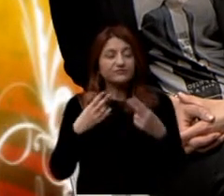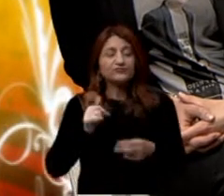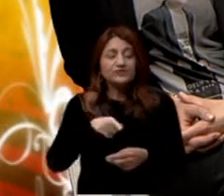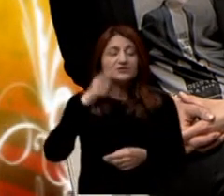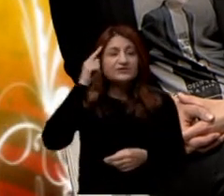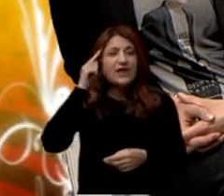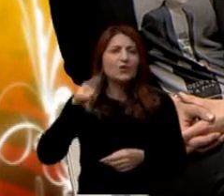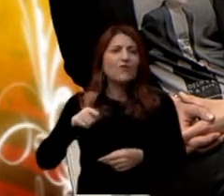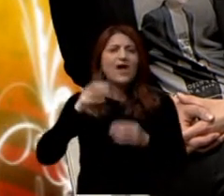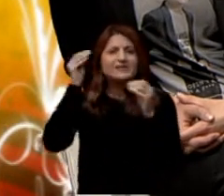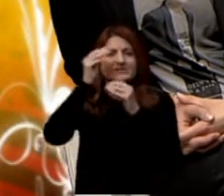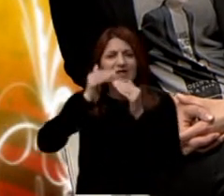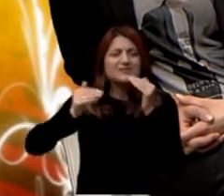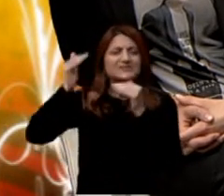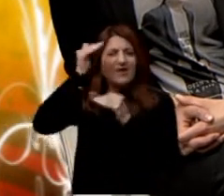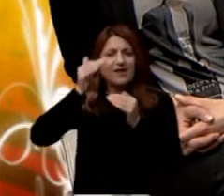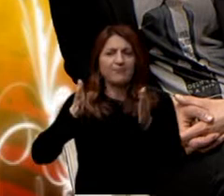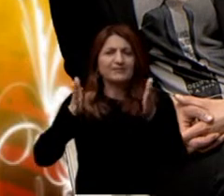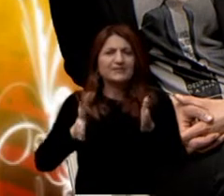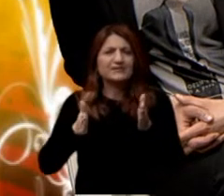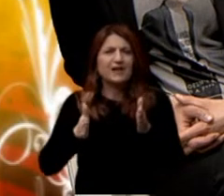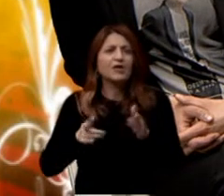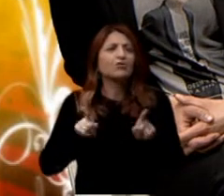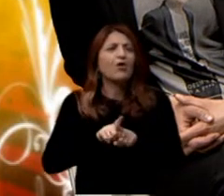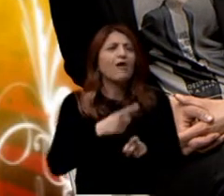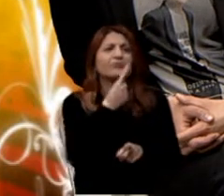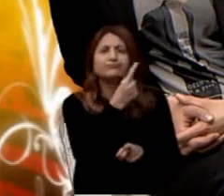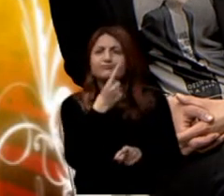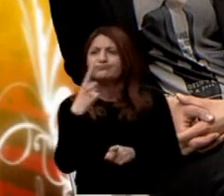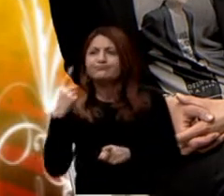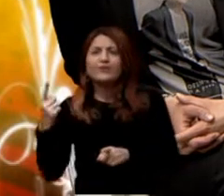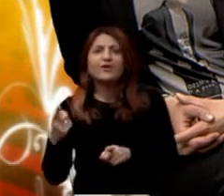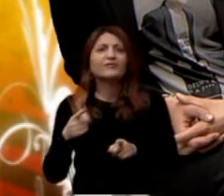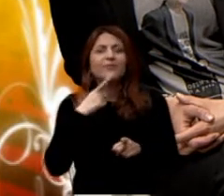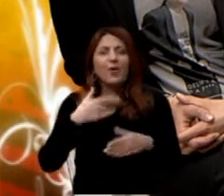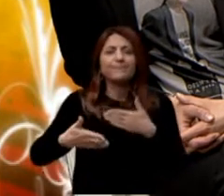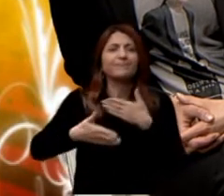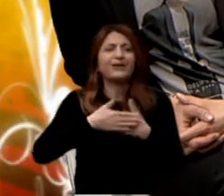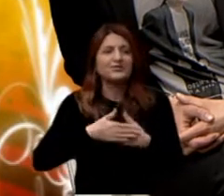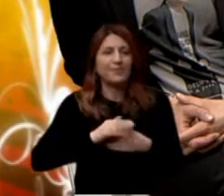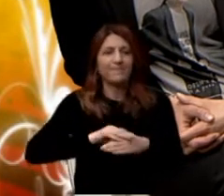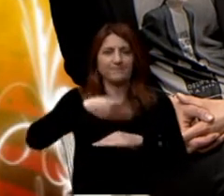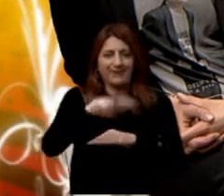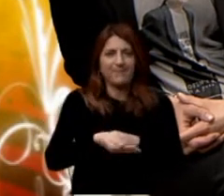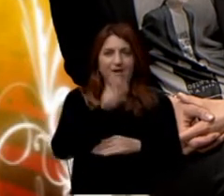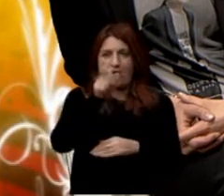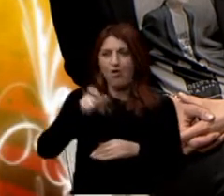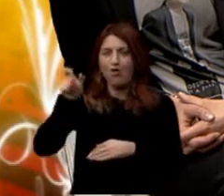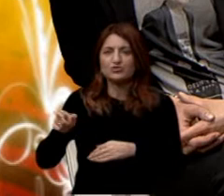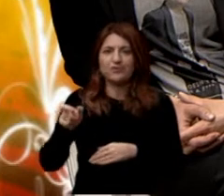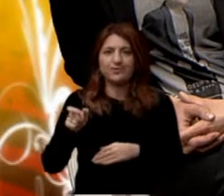kao znanstvenoj disciplini najvažniji individualni gerontološki pristup i da nije